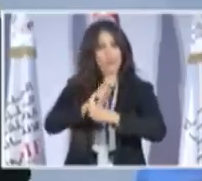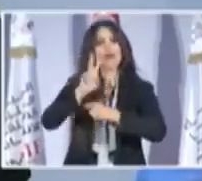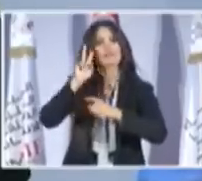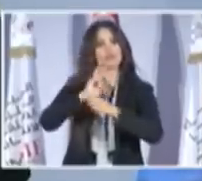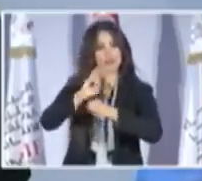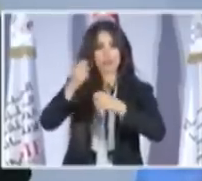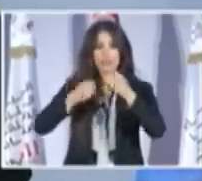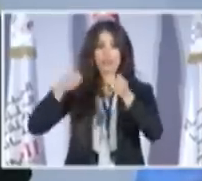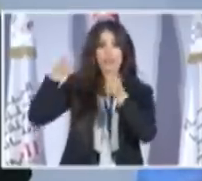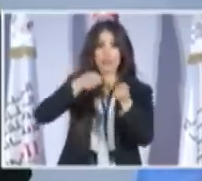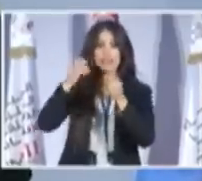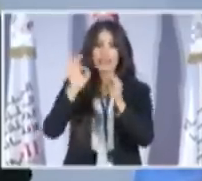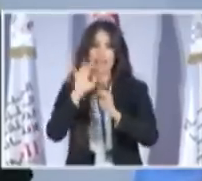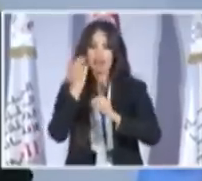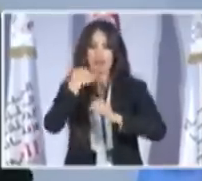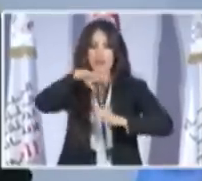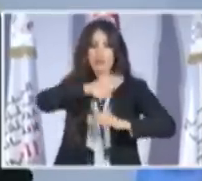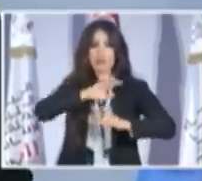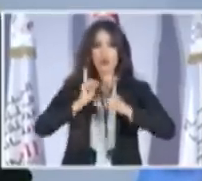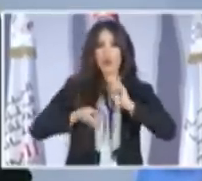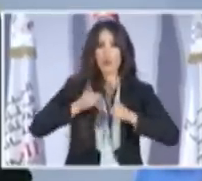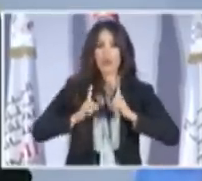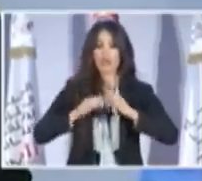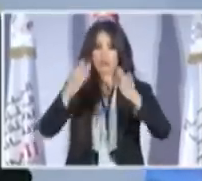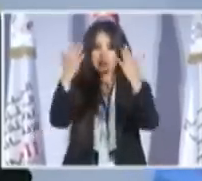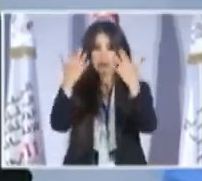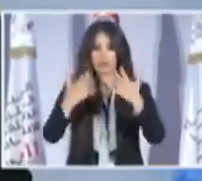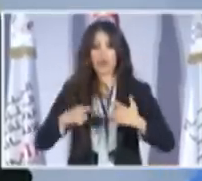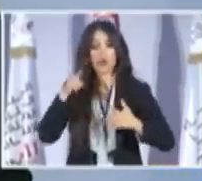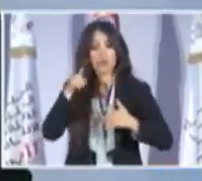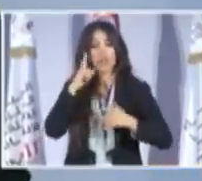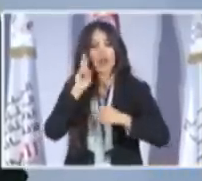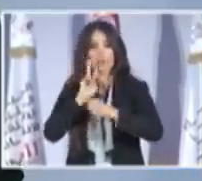لمحكمه المحاسبات وهي رقابه لاحقه